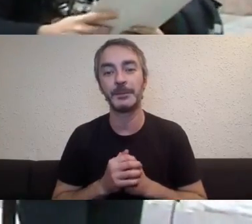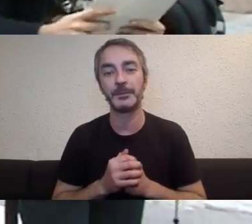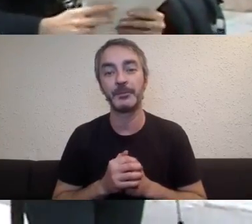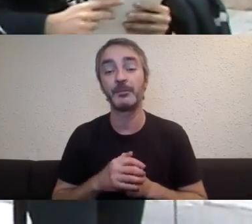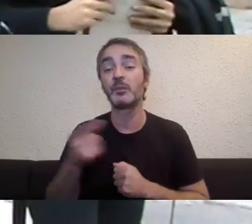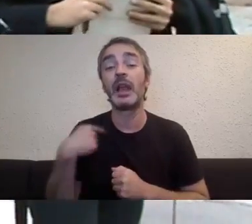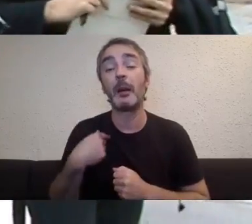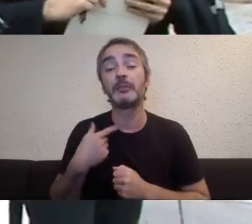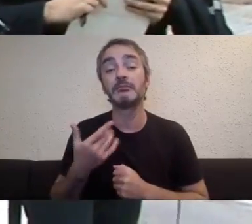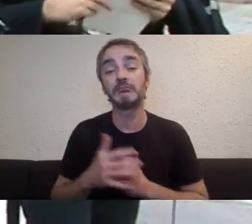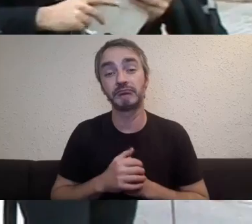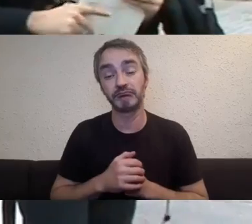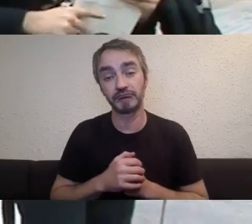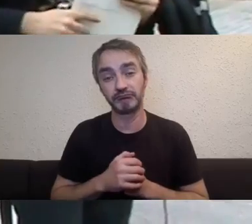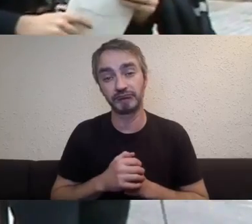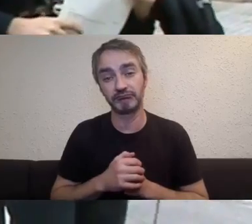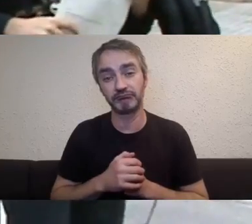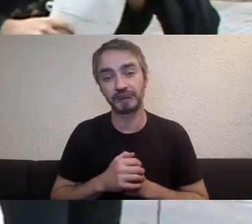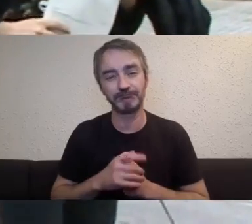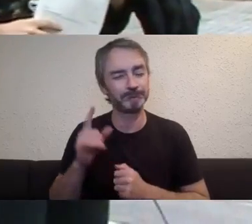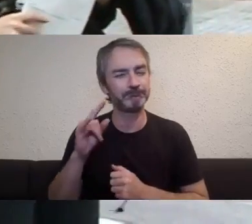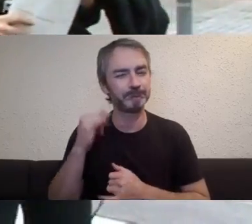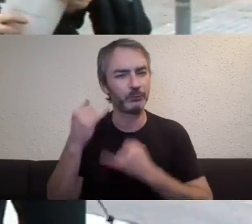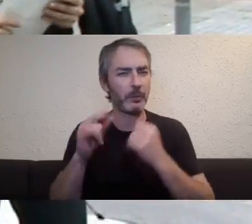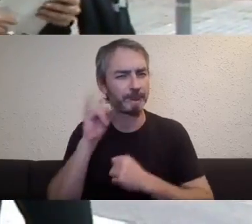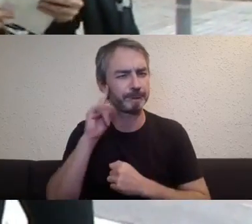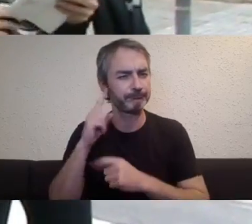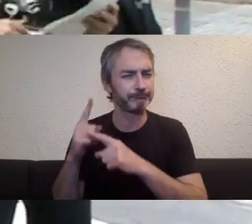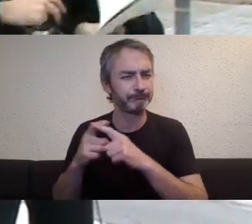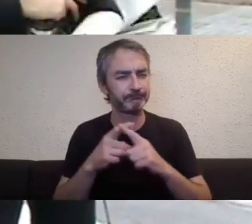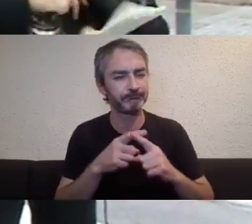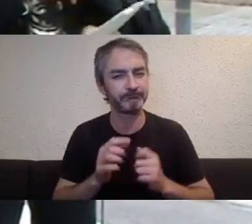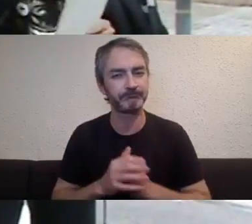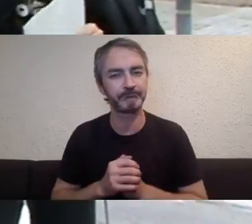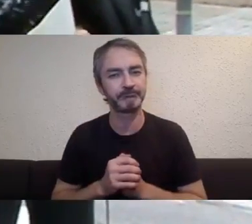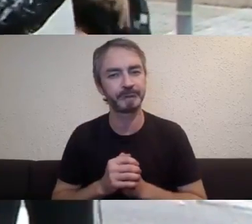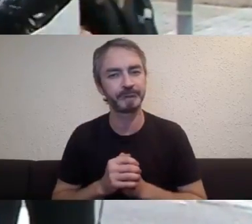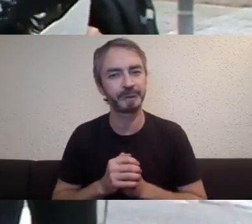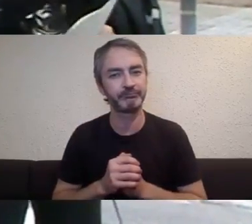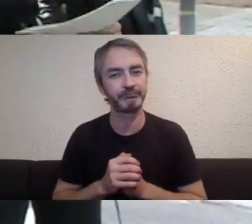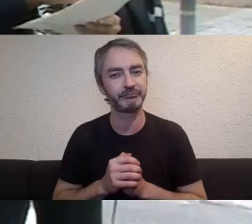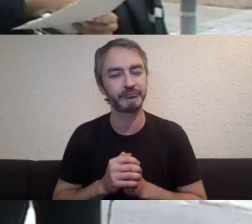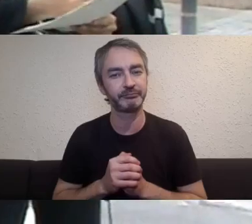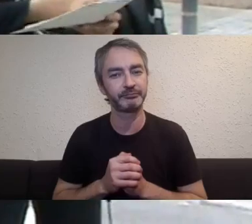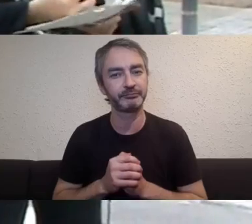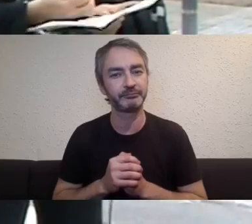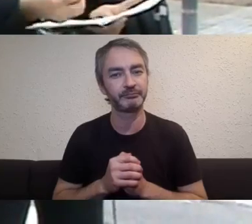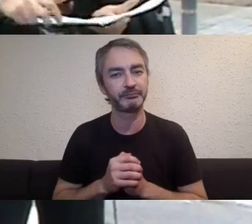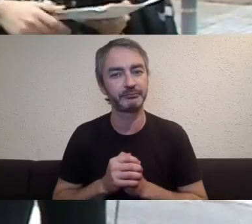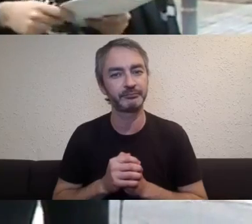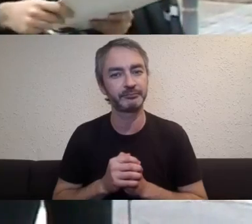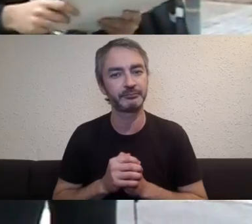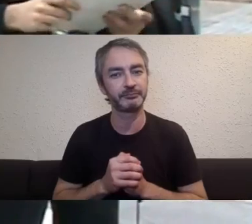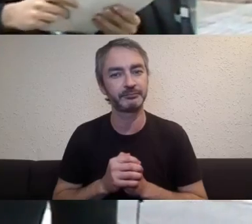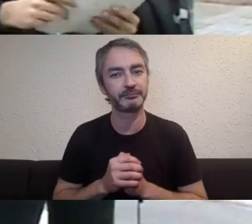Va ser mesos i nosaltres vam passar a formar, com es regeix el cine, doncs vam ser una de les